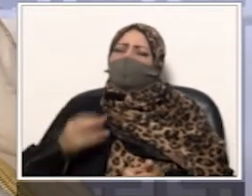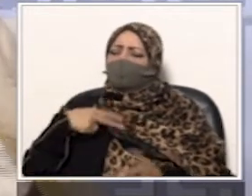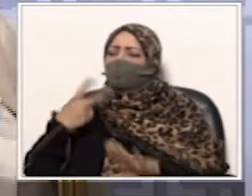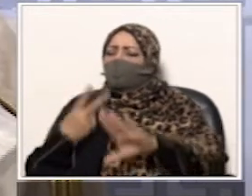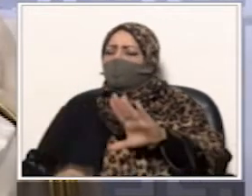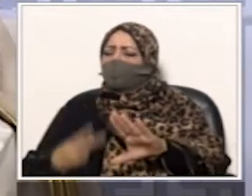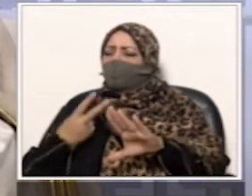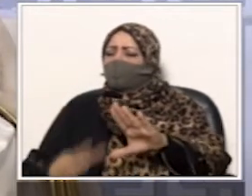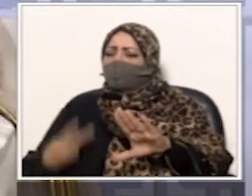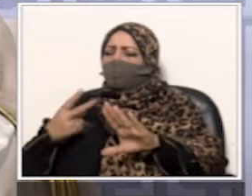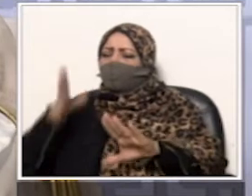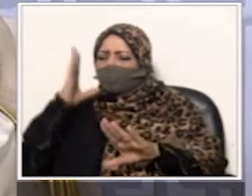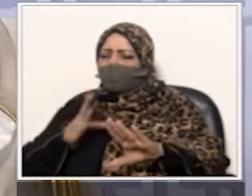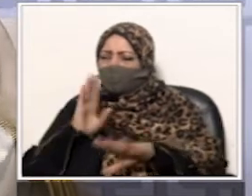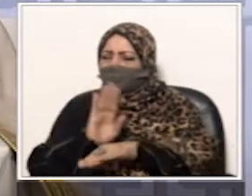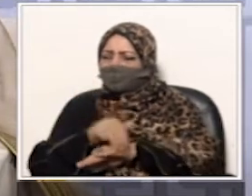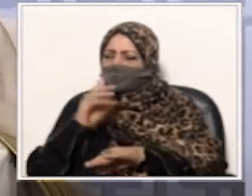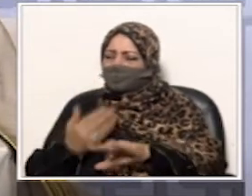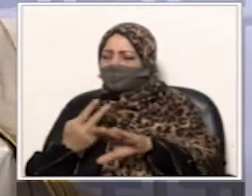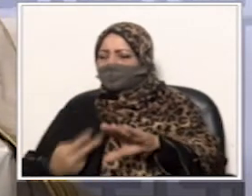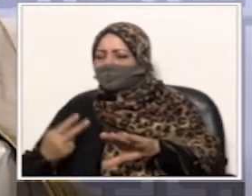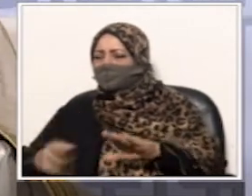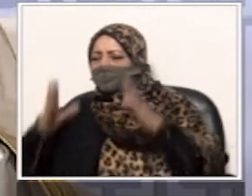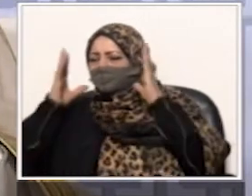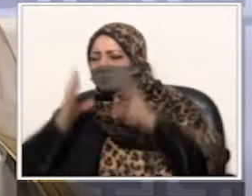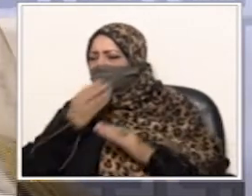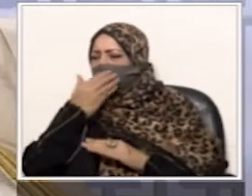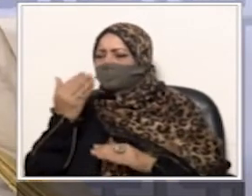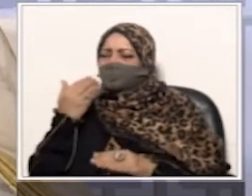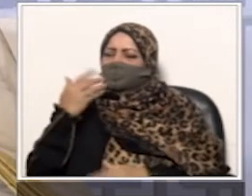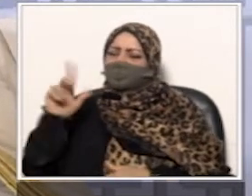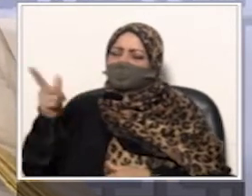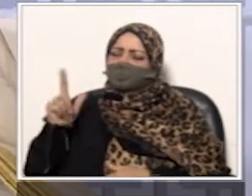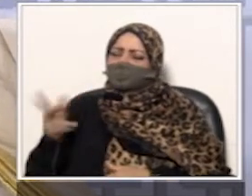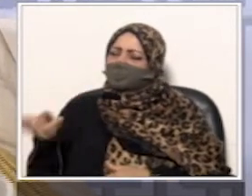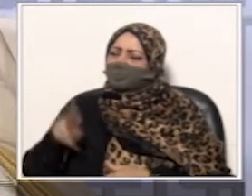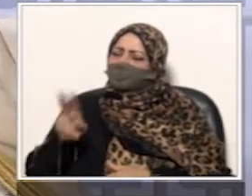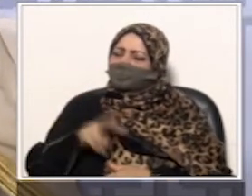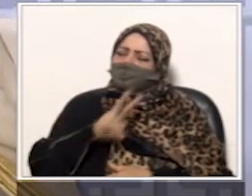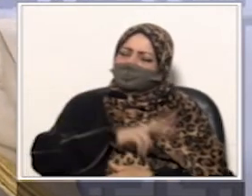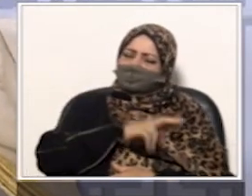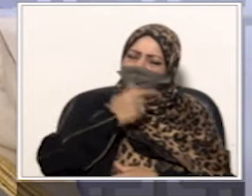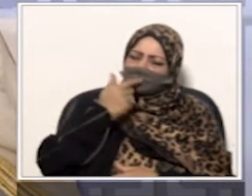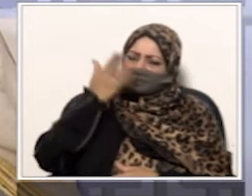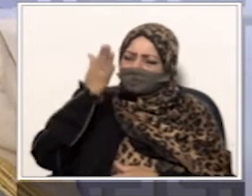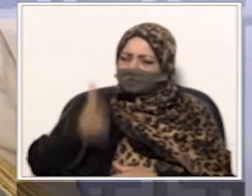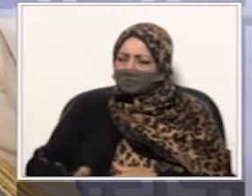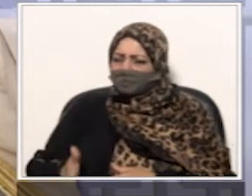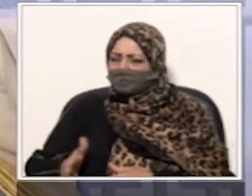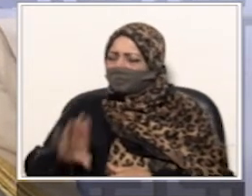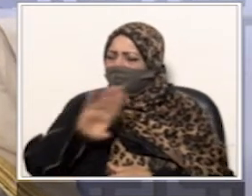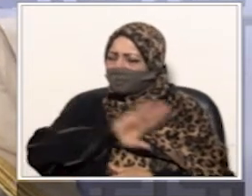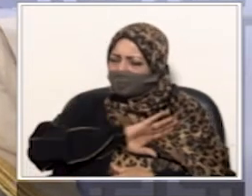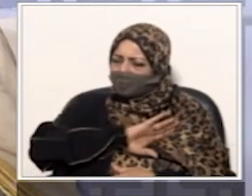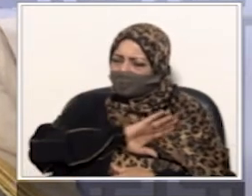أي فعل من القربات التي هي تطوعات ونوافل، فلما يلزم نفسه بها يكون